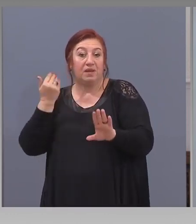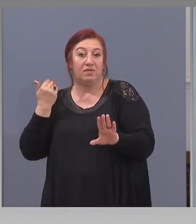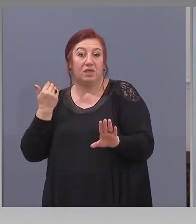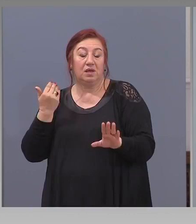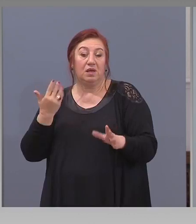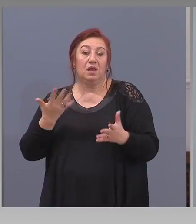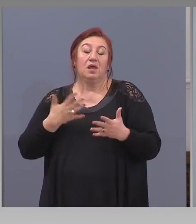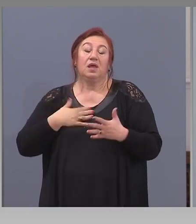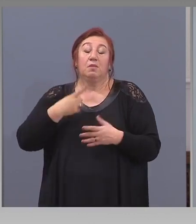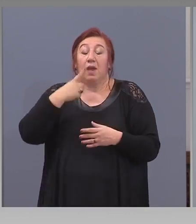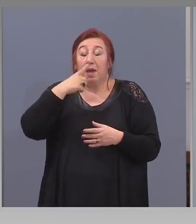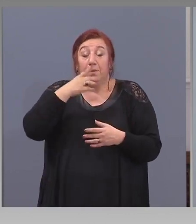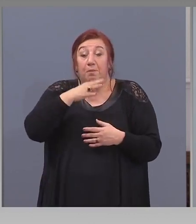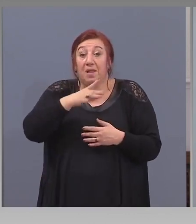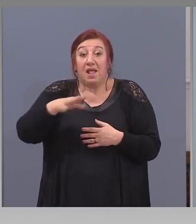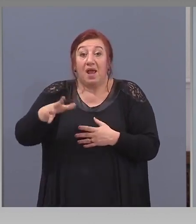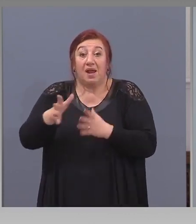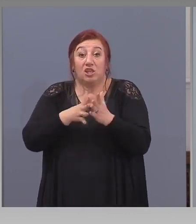Милиарди хора, които работят.